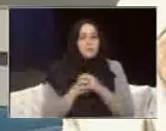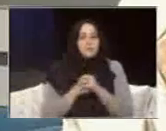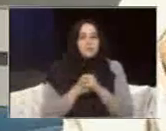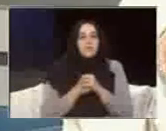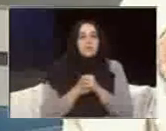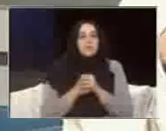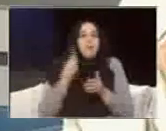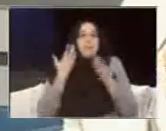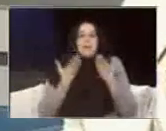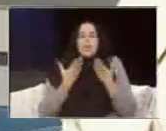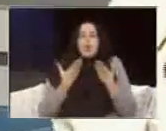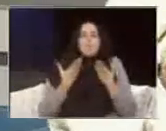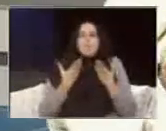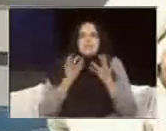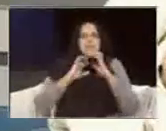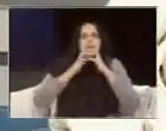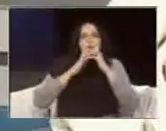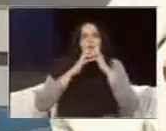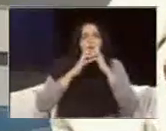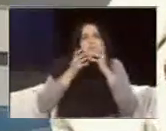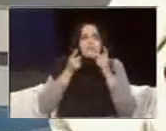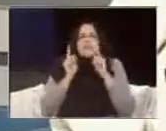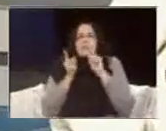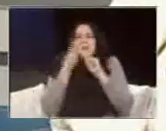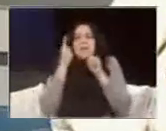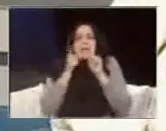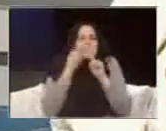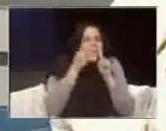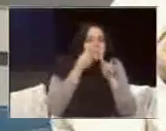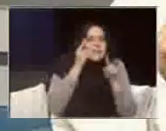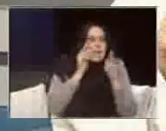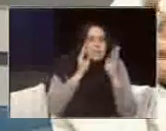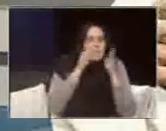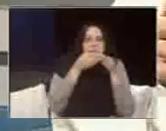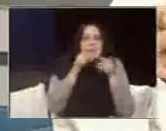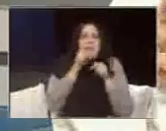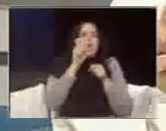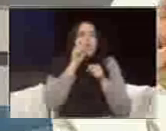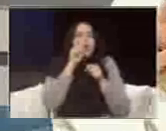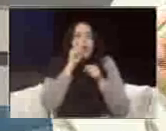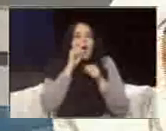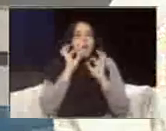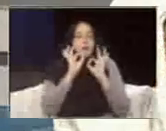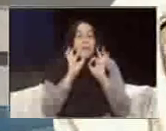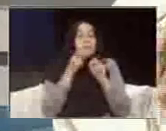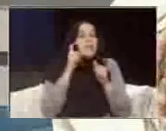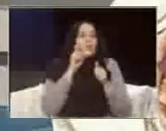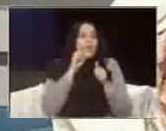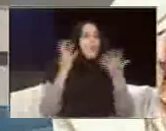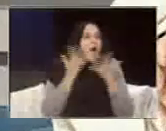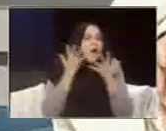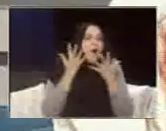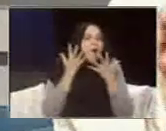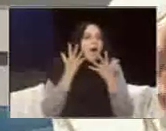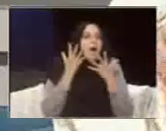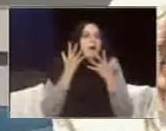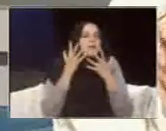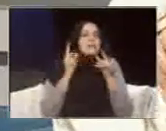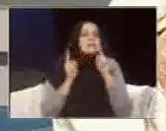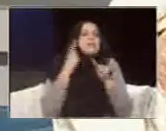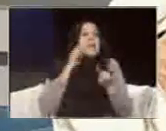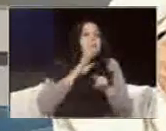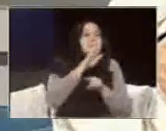لم يبقى الأمر كذلك، الآن رنا في عصر التخصص الدقيق. نقول فلان طبيب، طبعاً أيوة، ولكن يتخصص